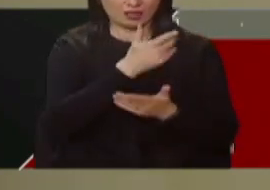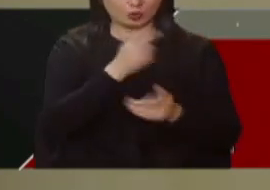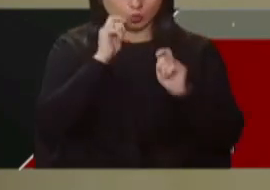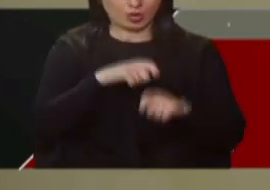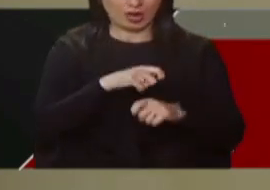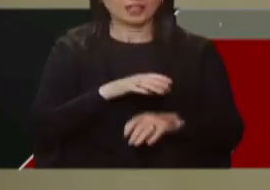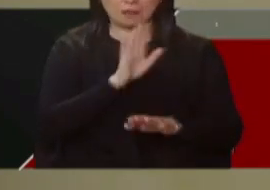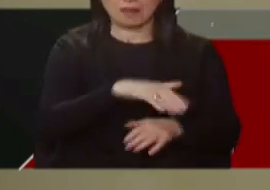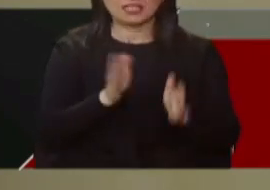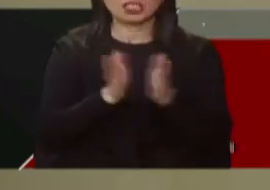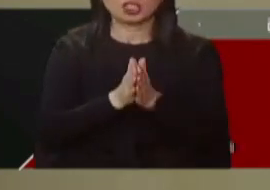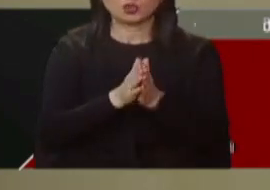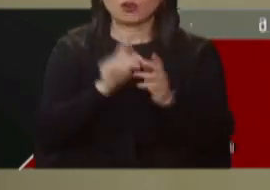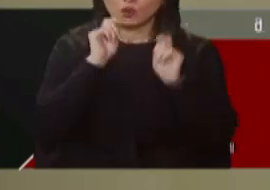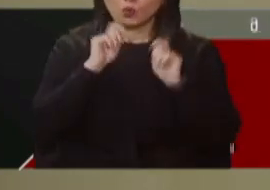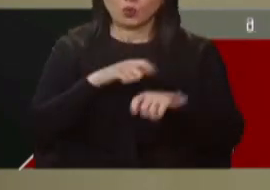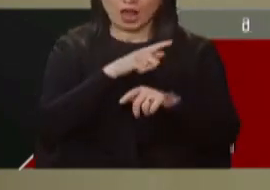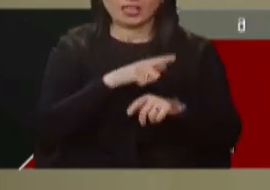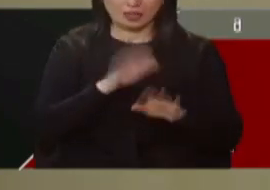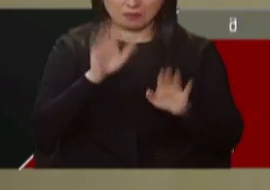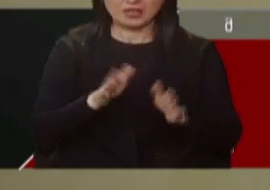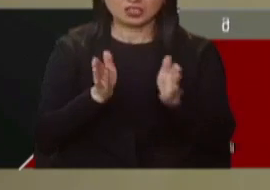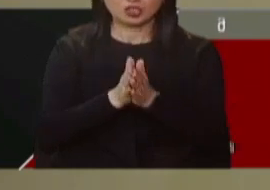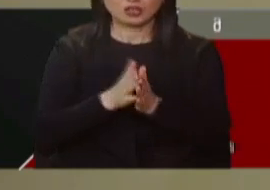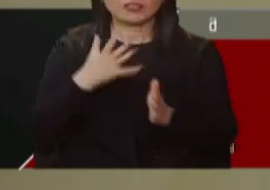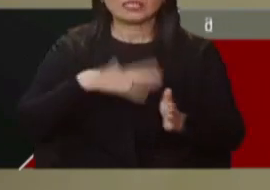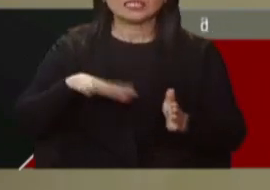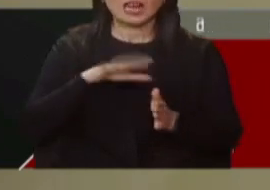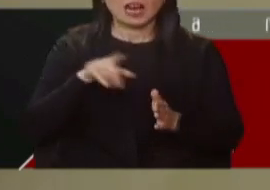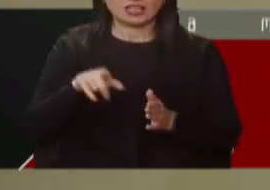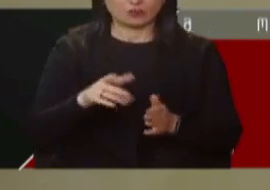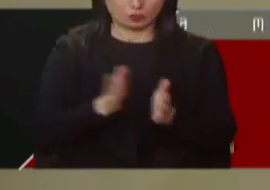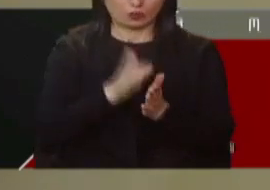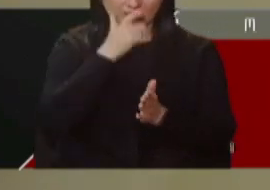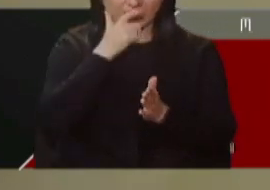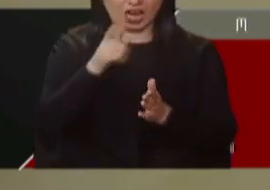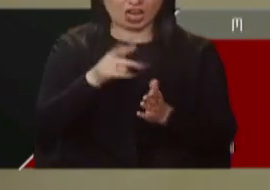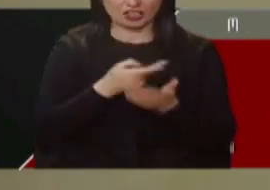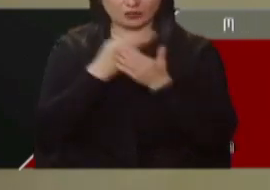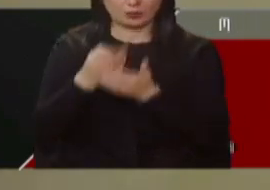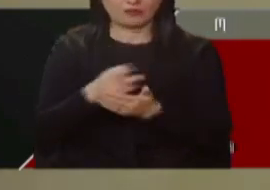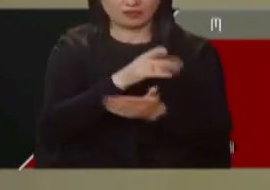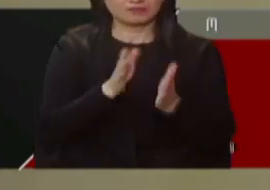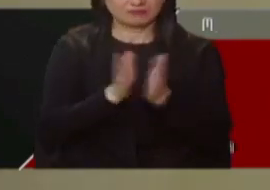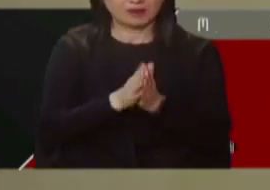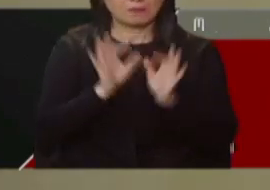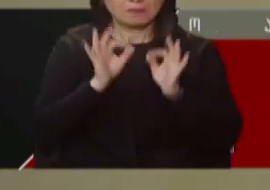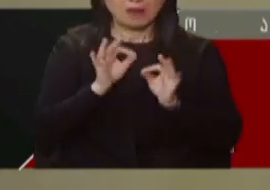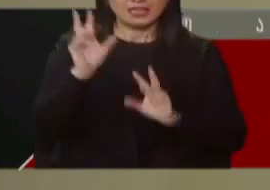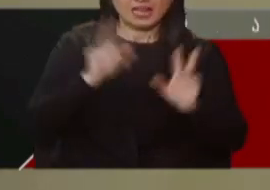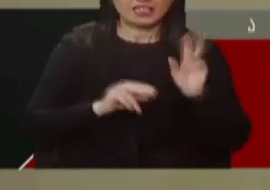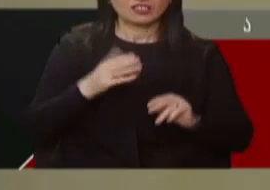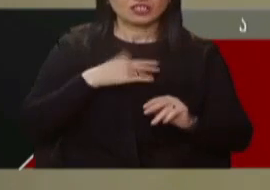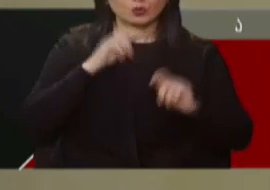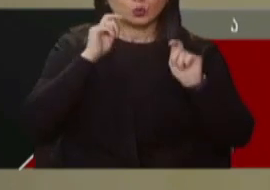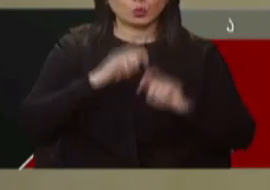Saakashvilis gantavisuflebas da vnakhot ra reagireba ekneba sakartvelos khelisuflebas. Isini martla dganan, martla ithvalisineben